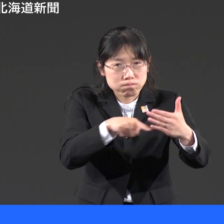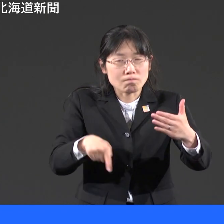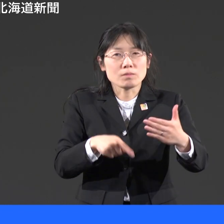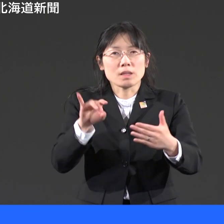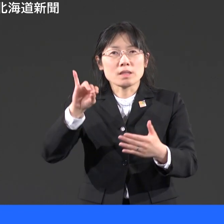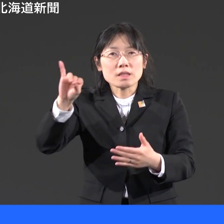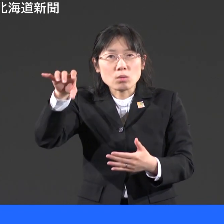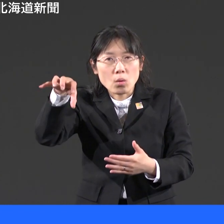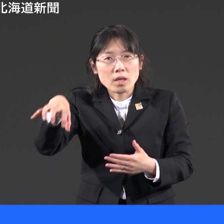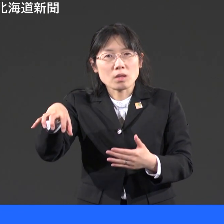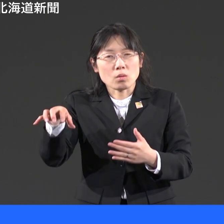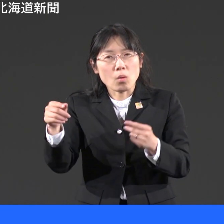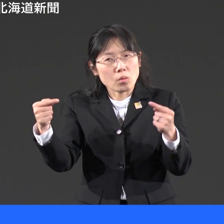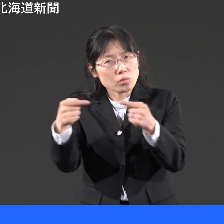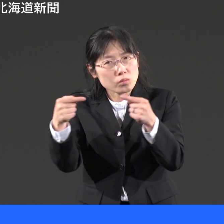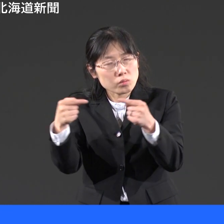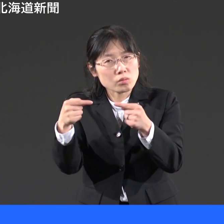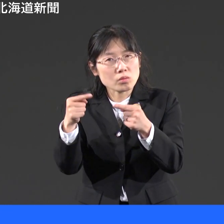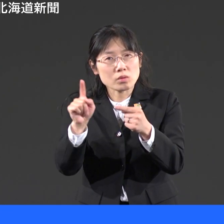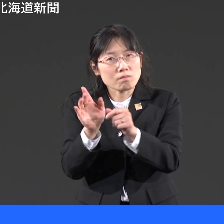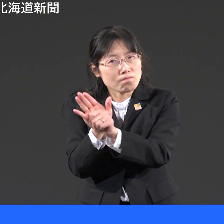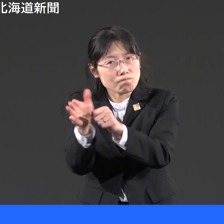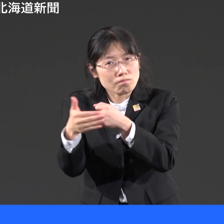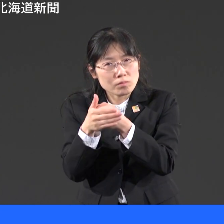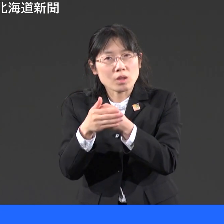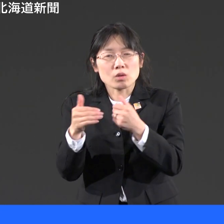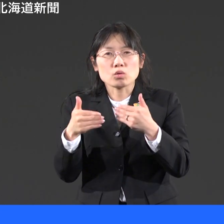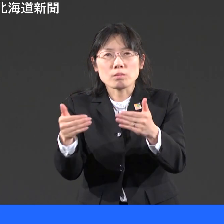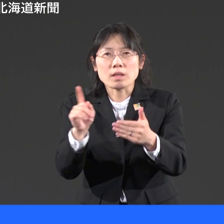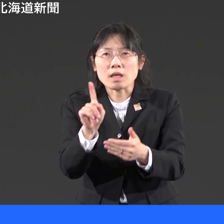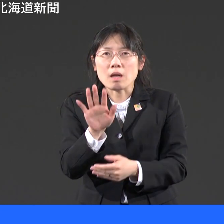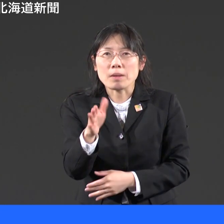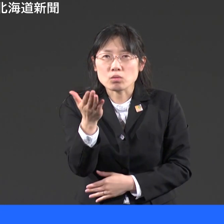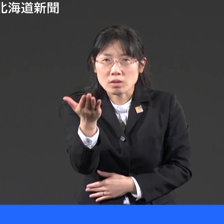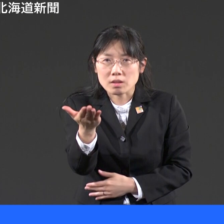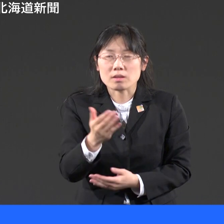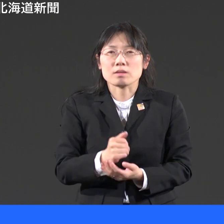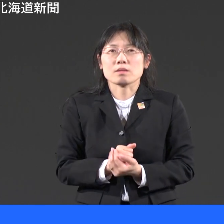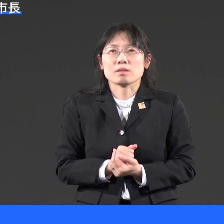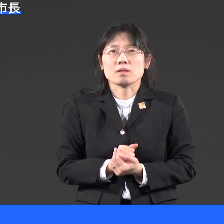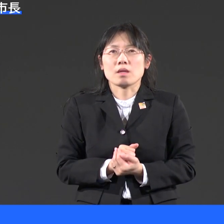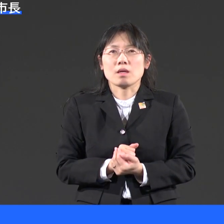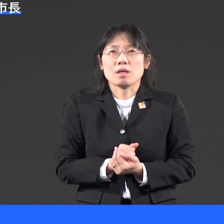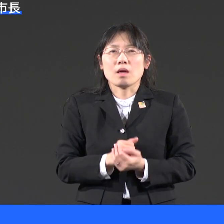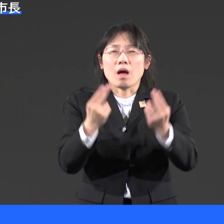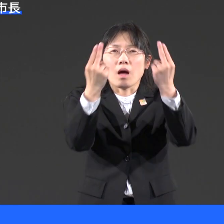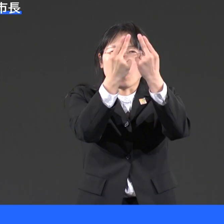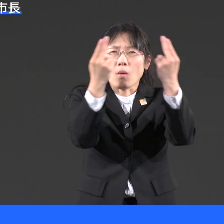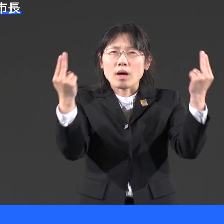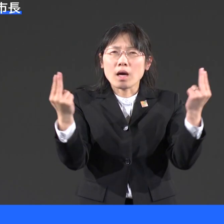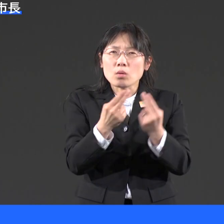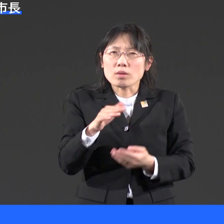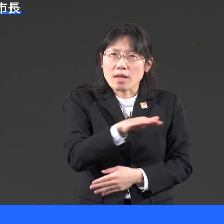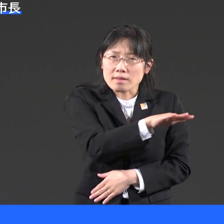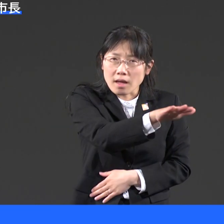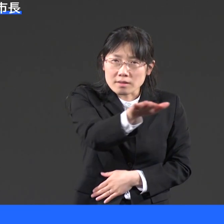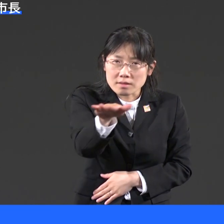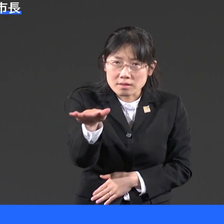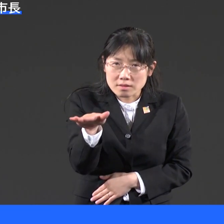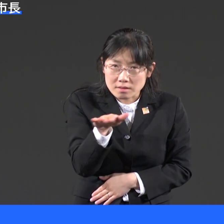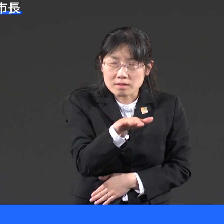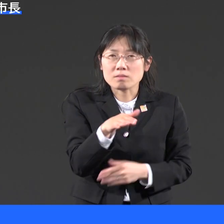を進めていくようなお考えというのはありますでしょうか。 はい、非常に 北海道全体にとってもでしょう